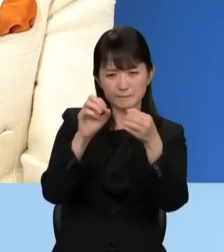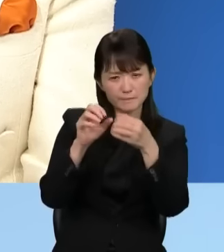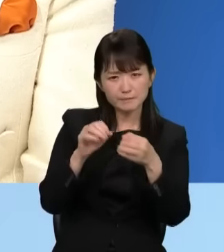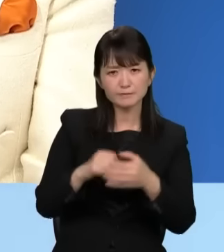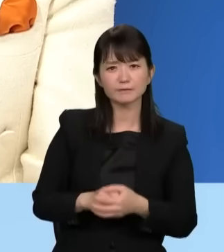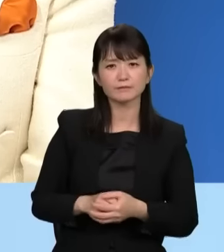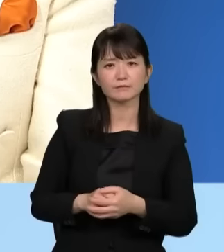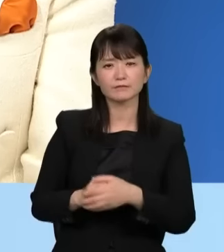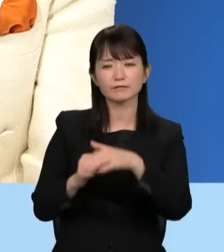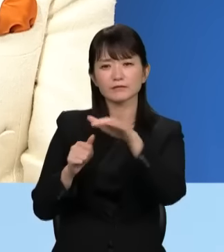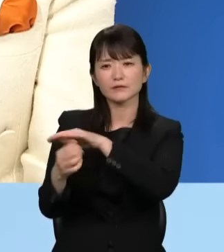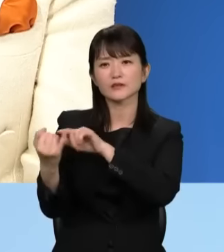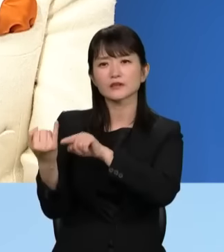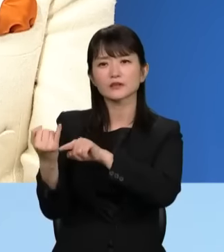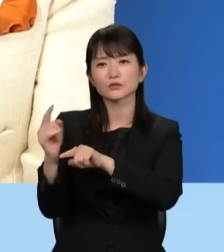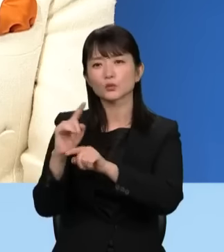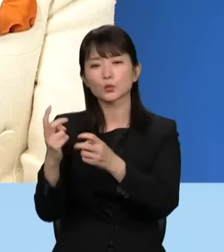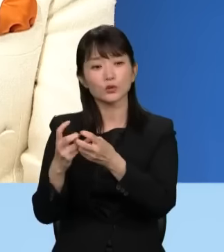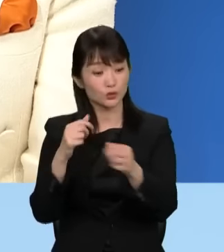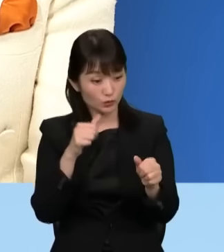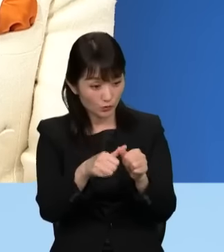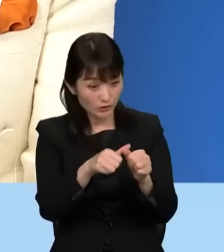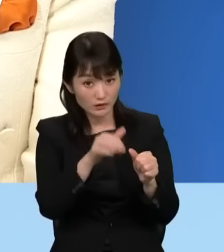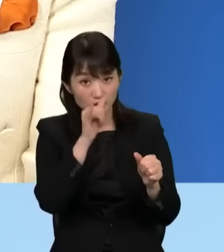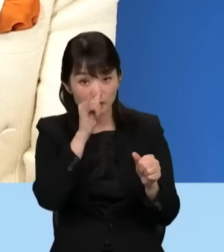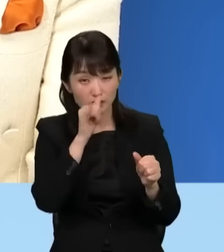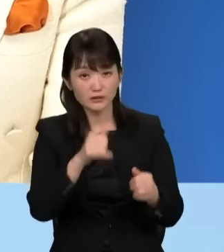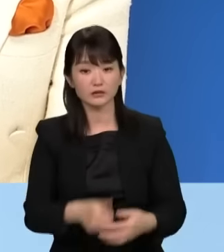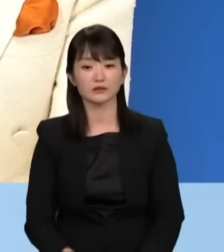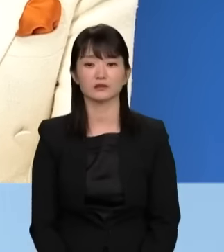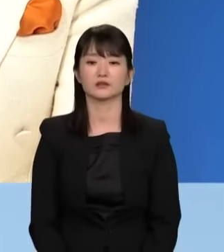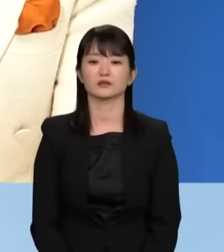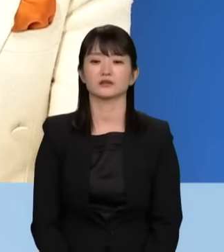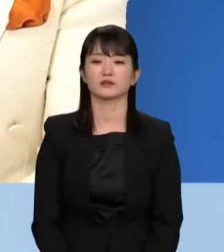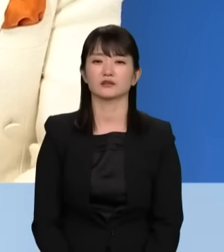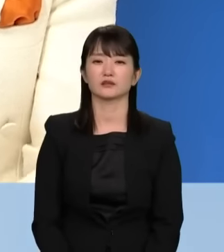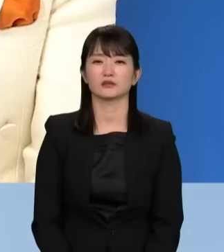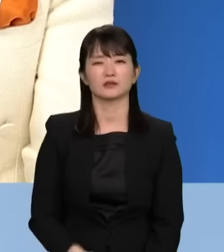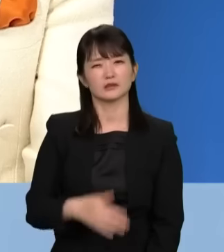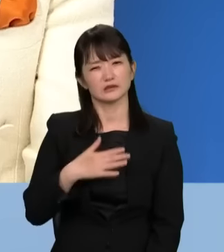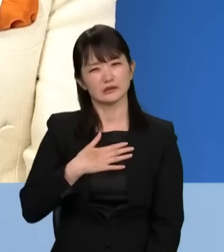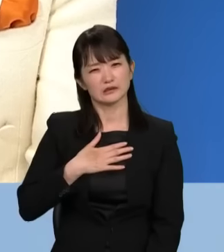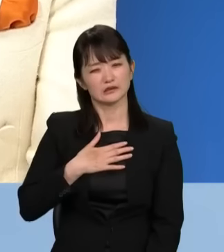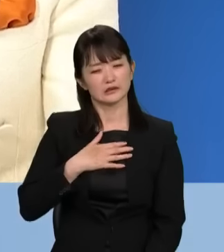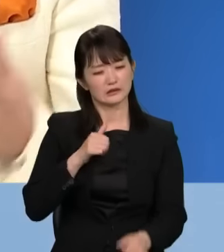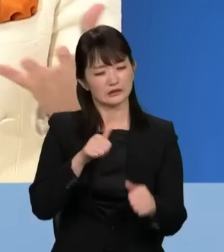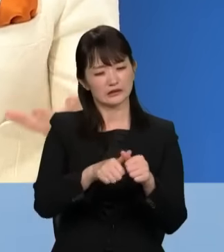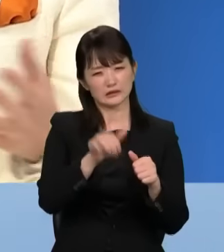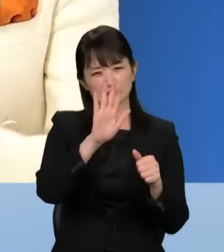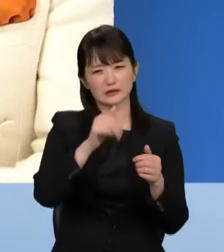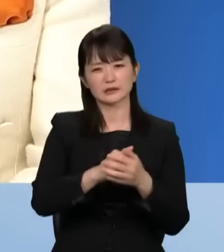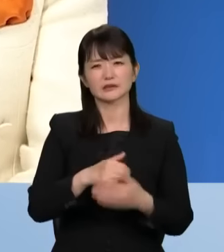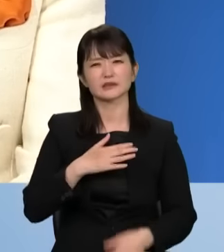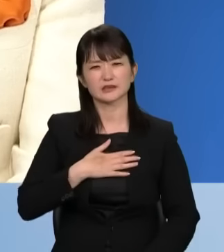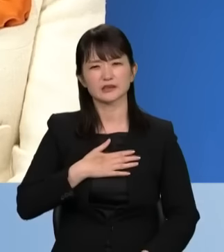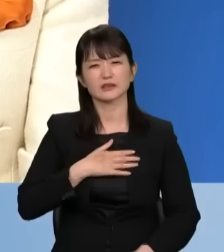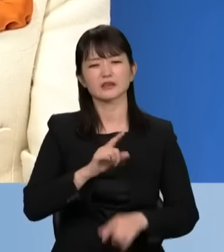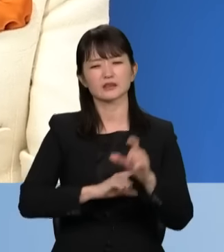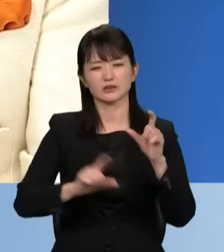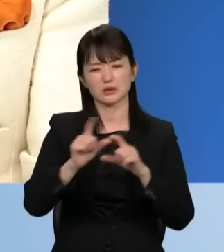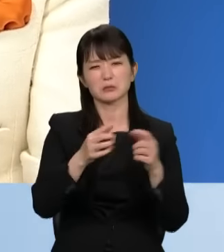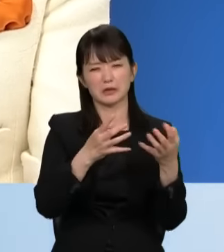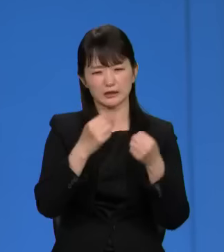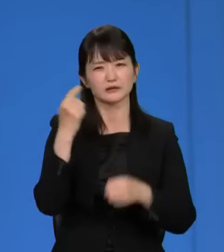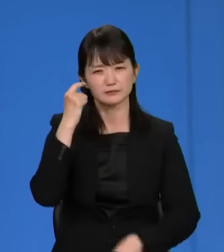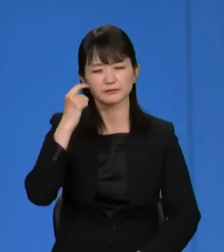대표님이 어떻게 좀 조언을 해 주신게 있습니까 아 제가 뭐 조언이라고 하기보다 제가 더 많이 들었습니다만